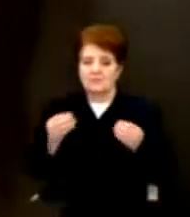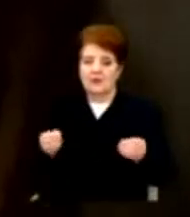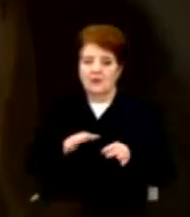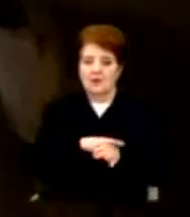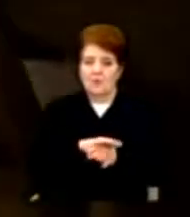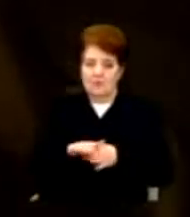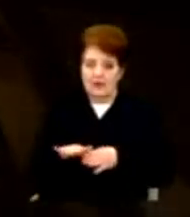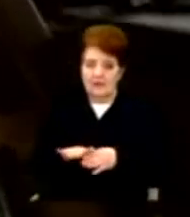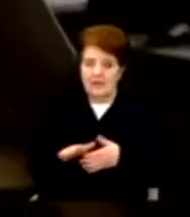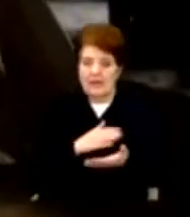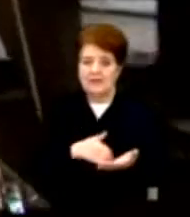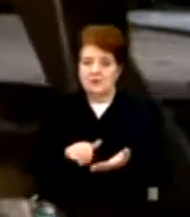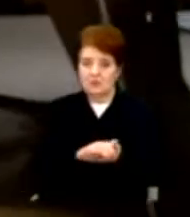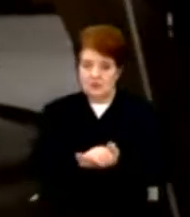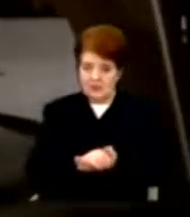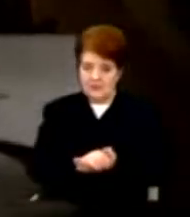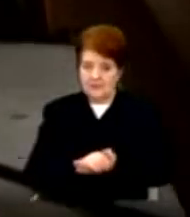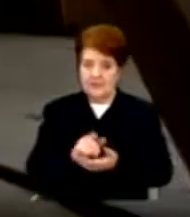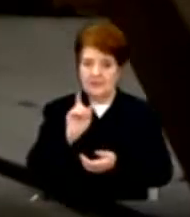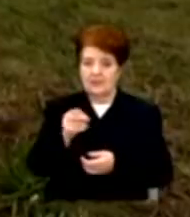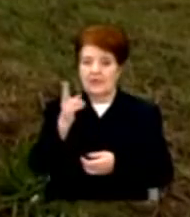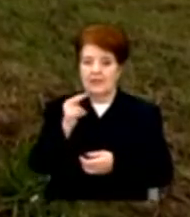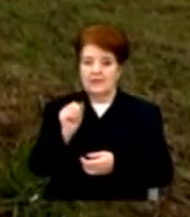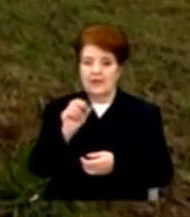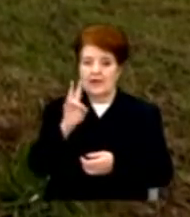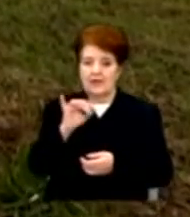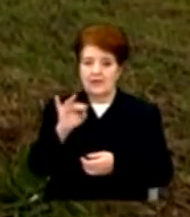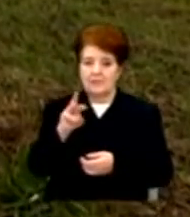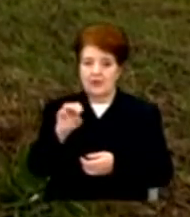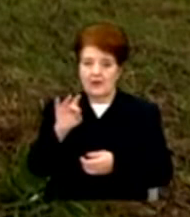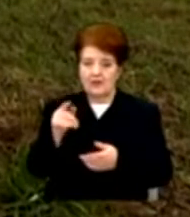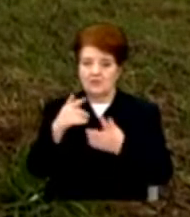complet. Asociația pentru conservarea naturii din Danemarca, fermierii locali